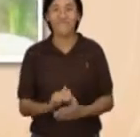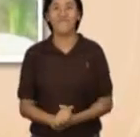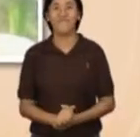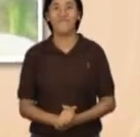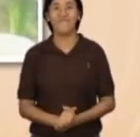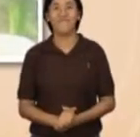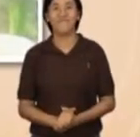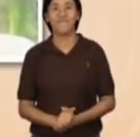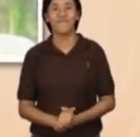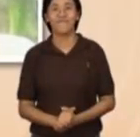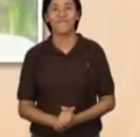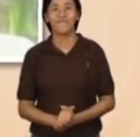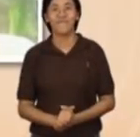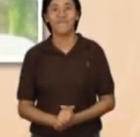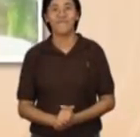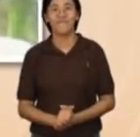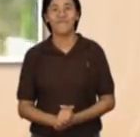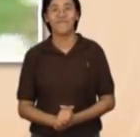อยตักเลยค่ะ